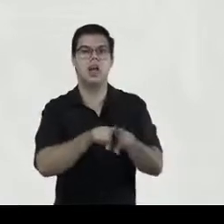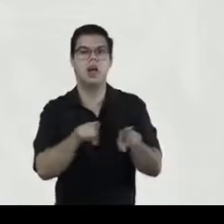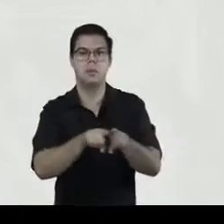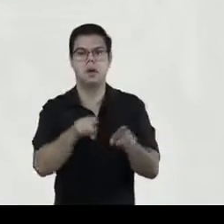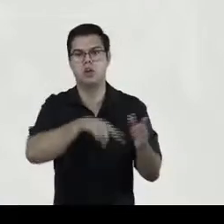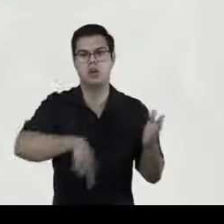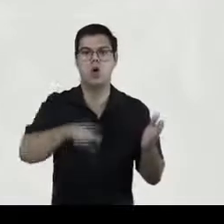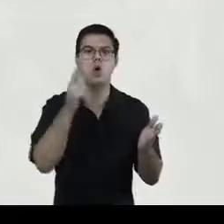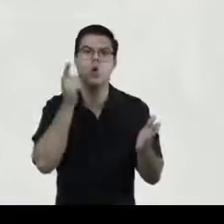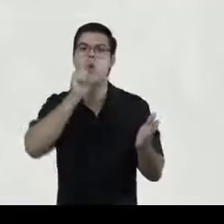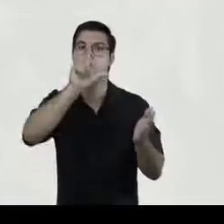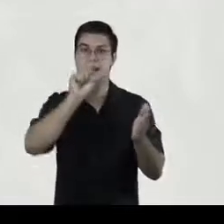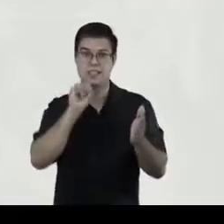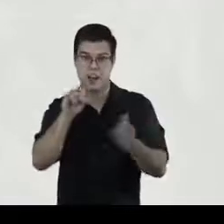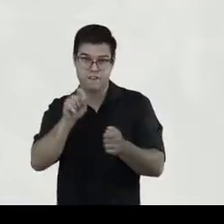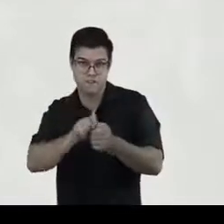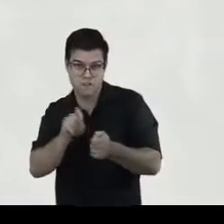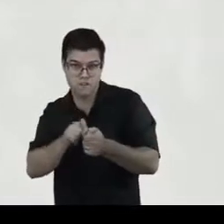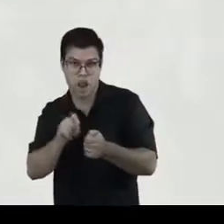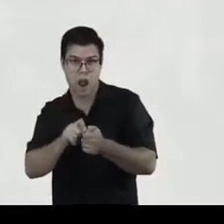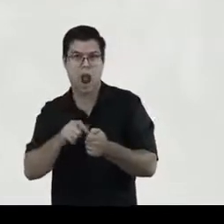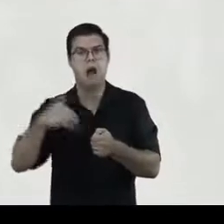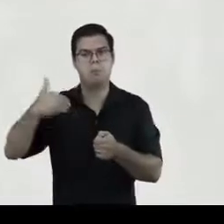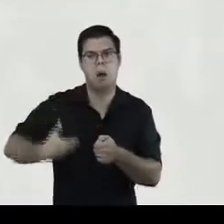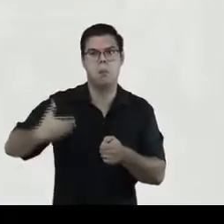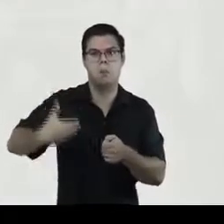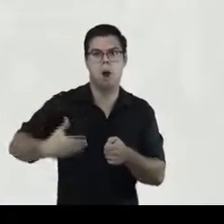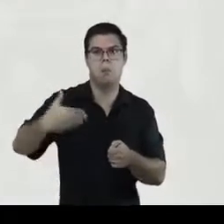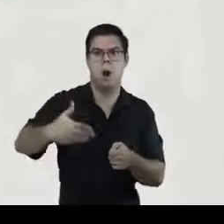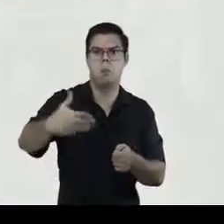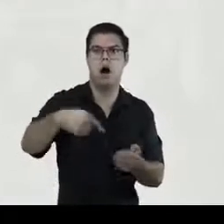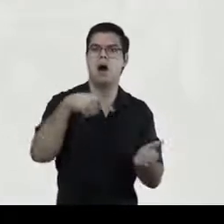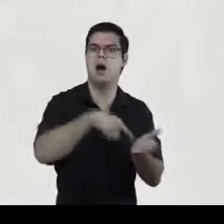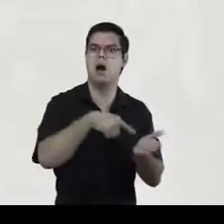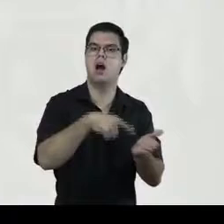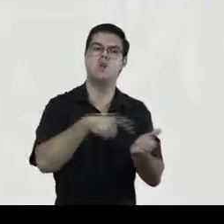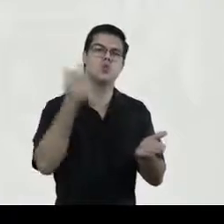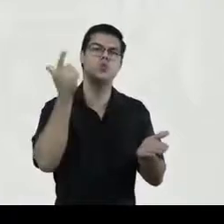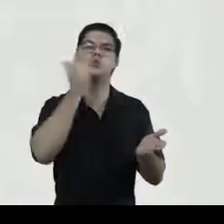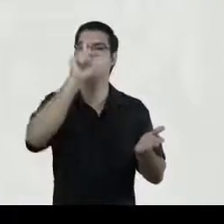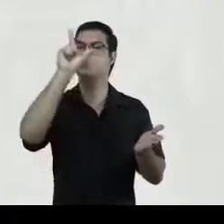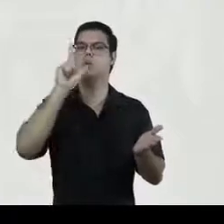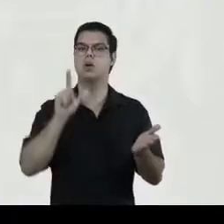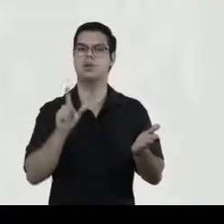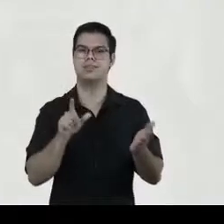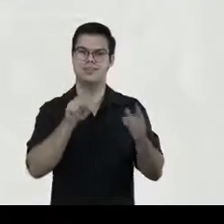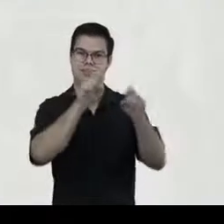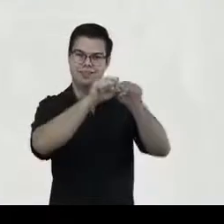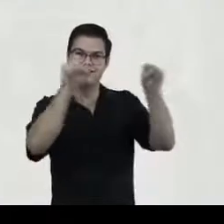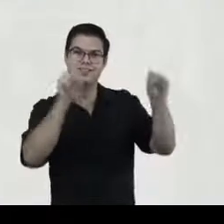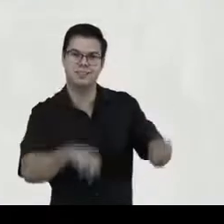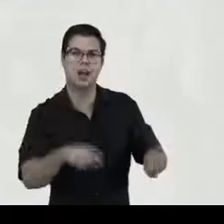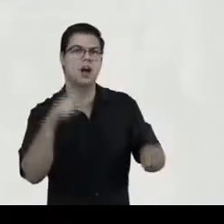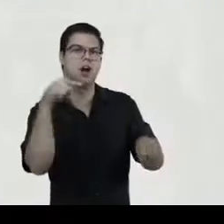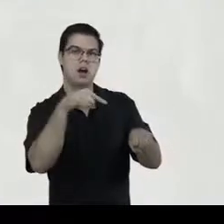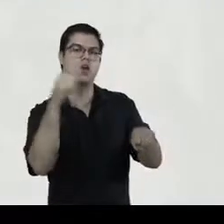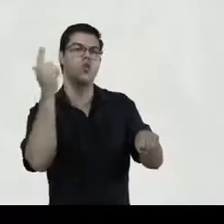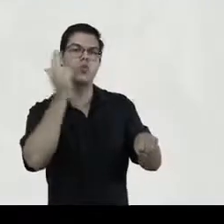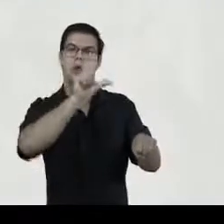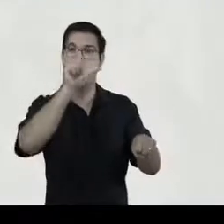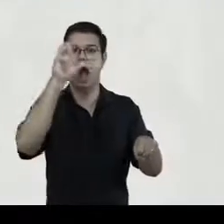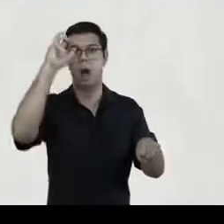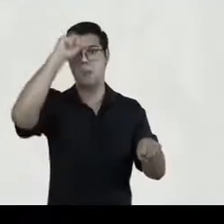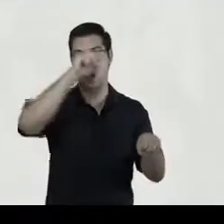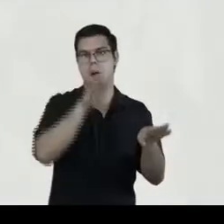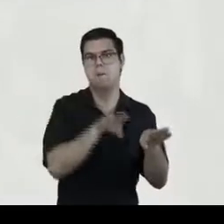lernt das Netz, Muster in diesen Bildern zu erkennen und ist dann auch in der Lage, Antworten für